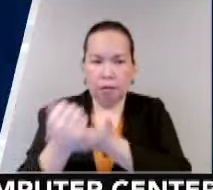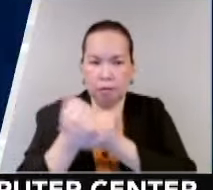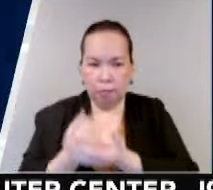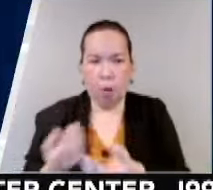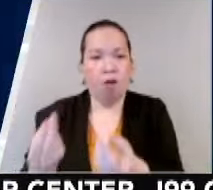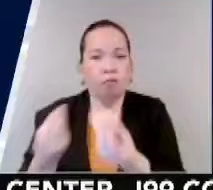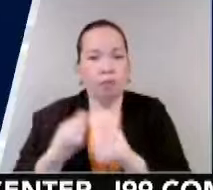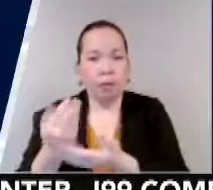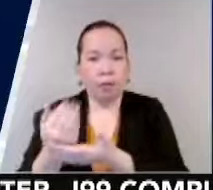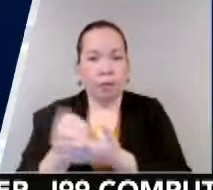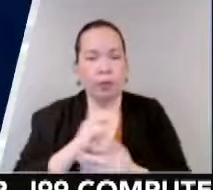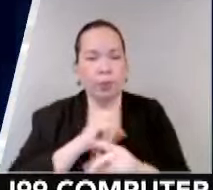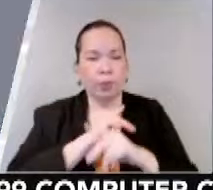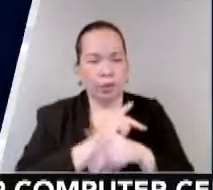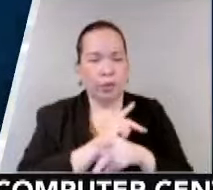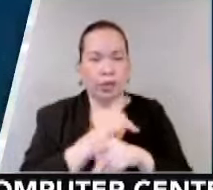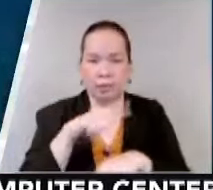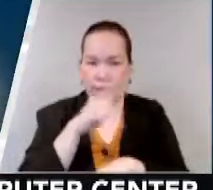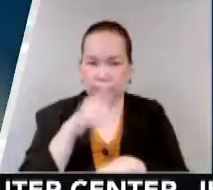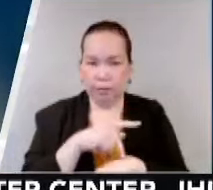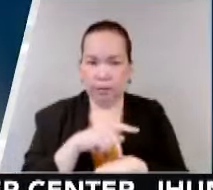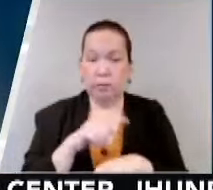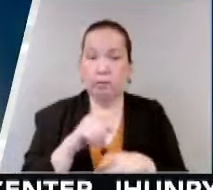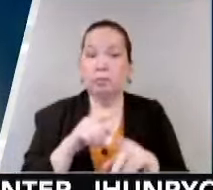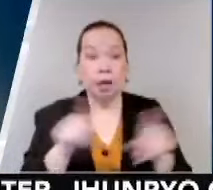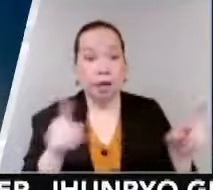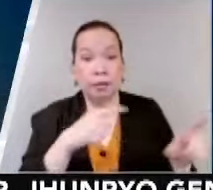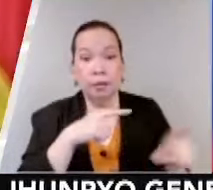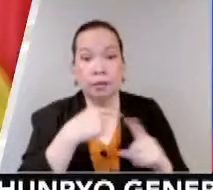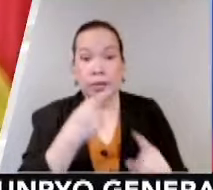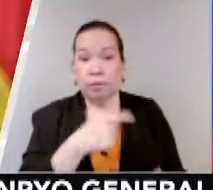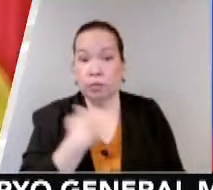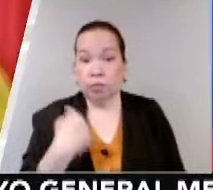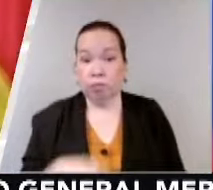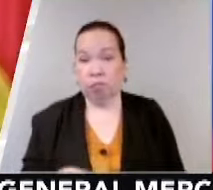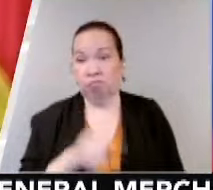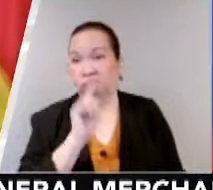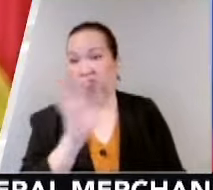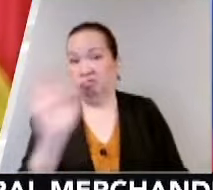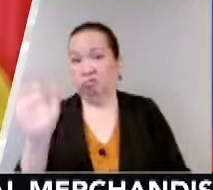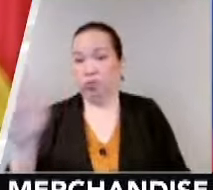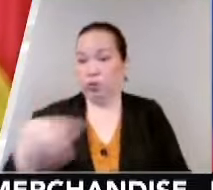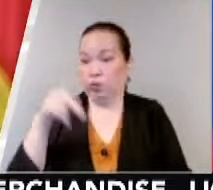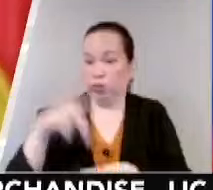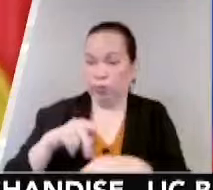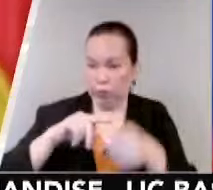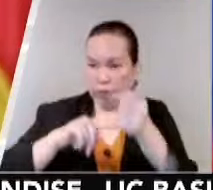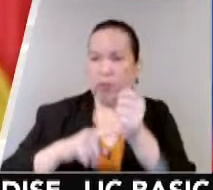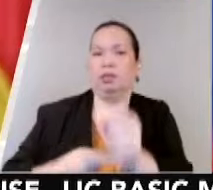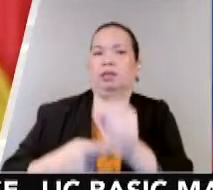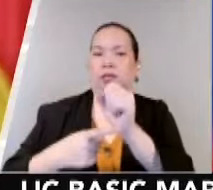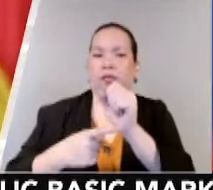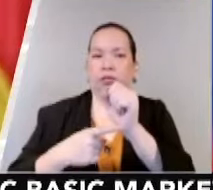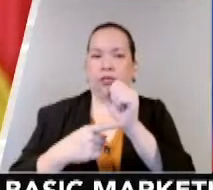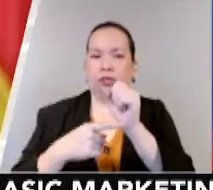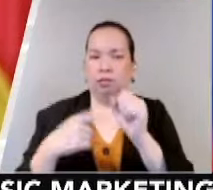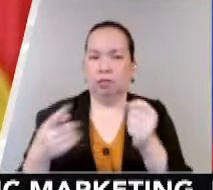soberenya. Ayon naman sa China, Pilipinas ang nag-udyok umano sa nangyaring insidente sa Ayungin